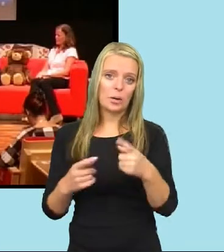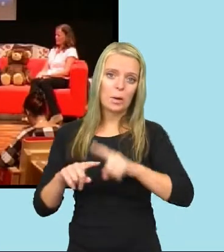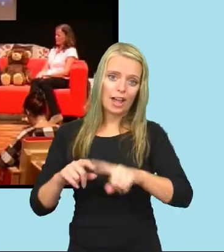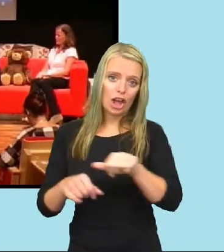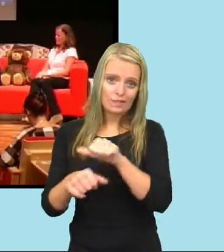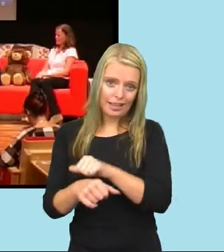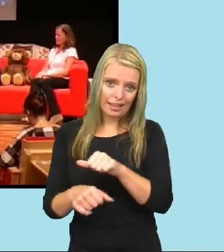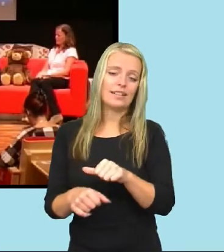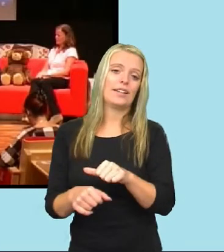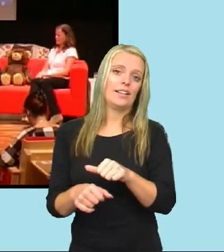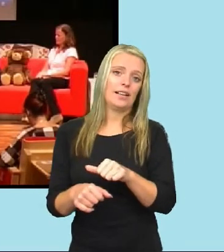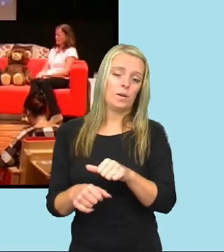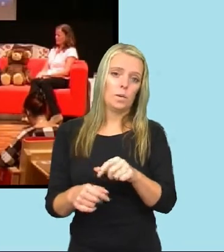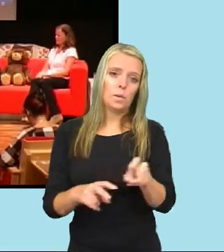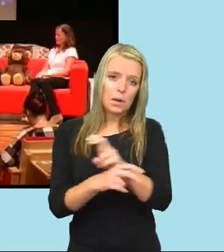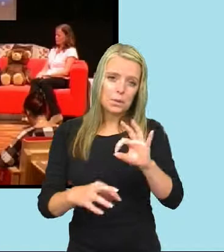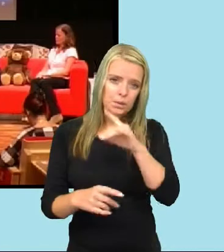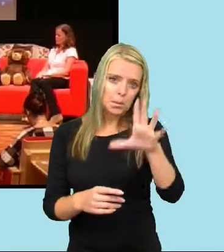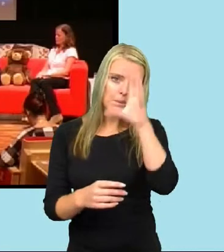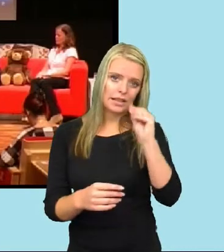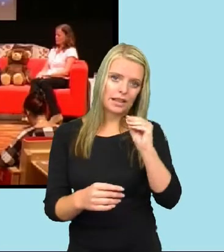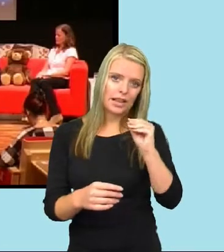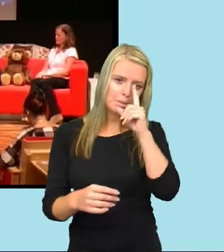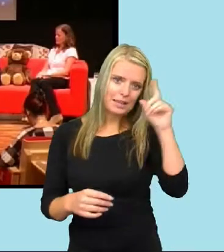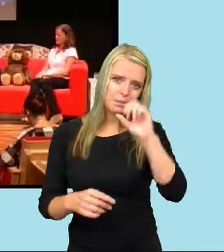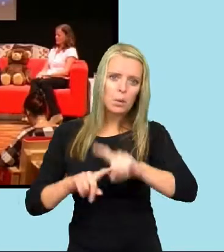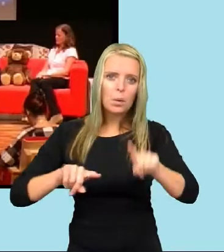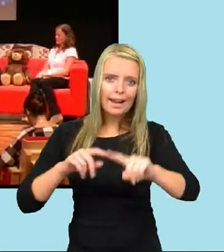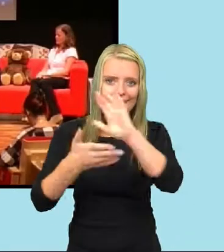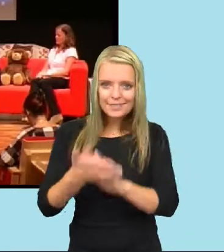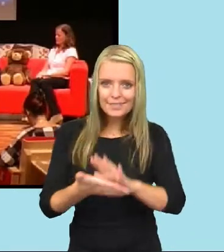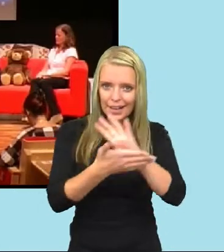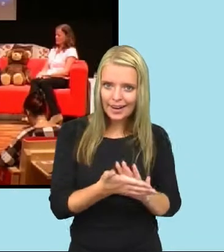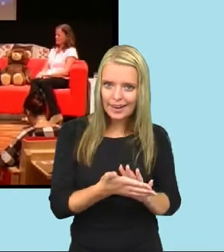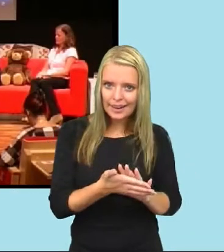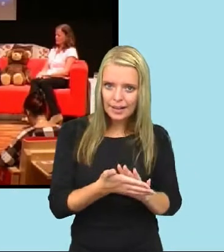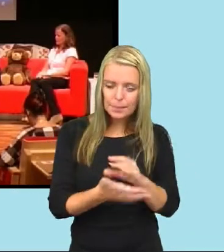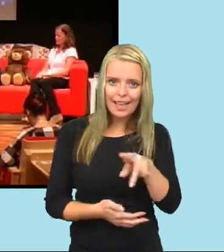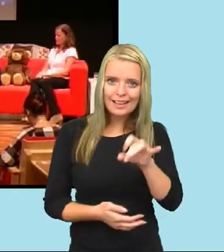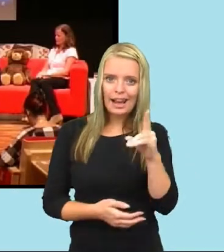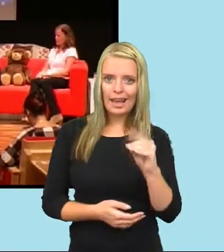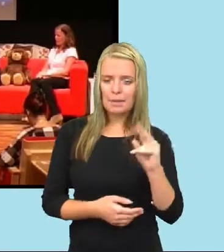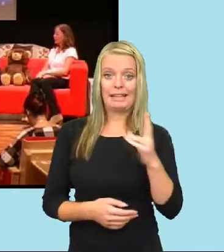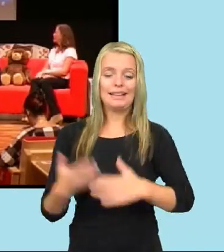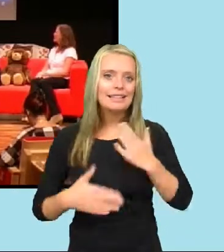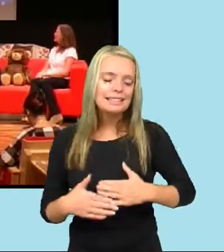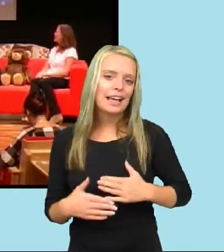uppfattar begreppet med olika färger. Och Engla är mycket intresserad och ivrig att vara